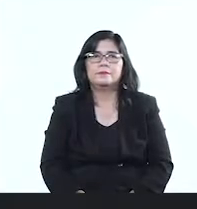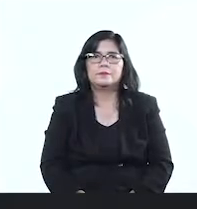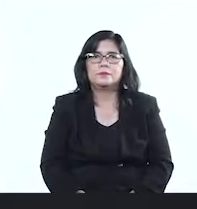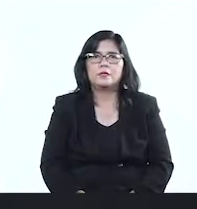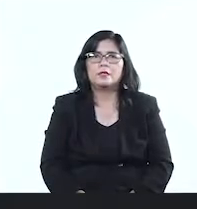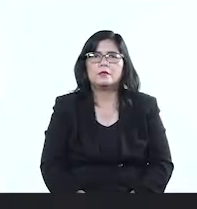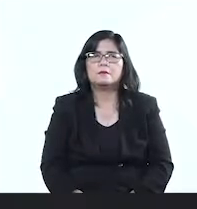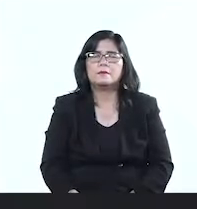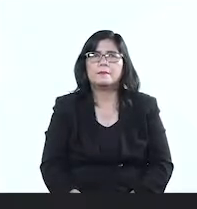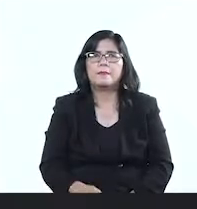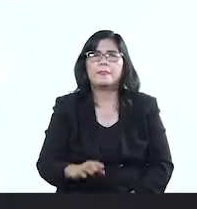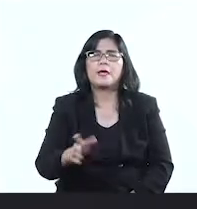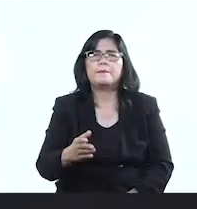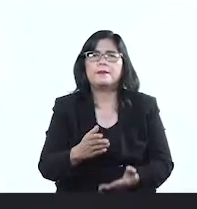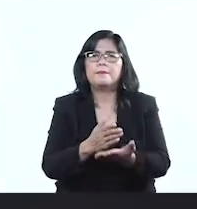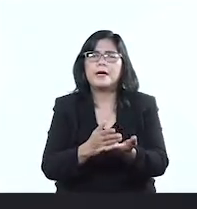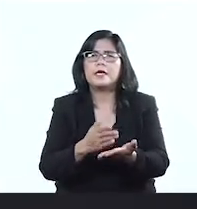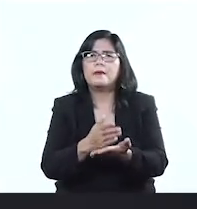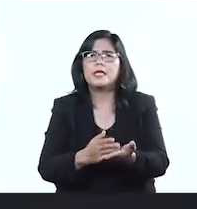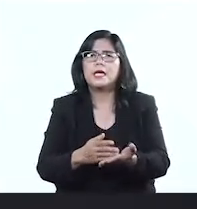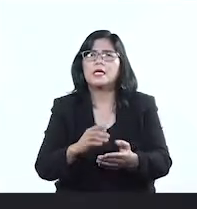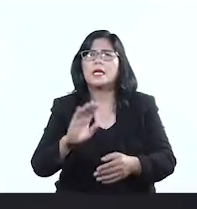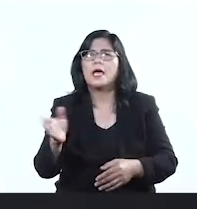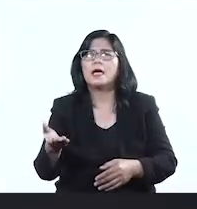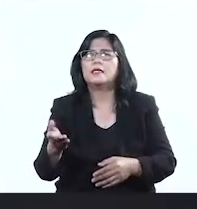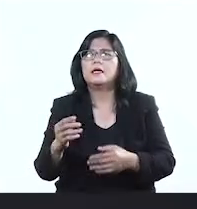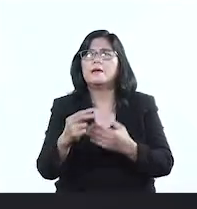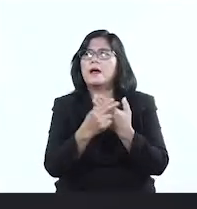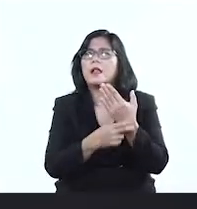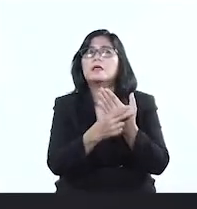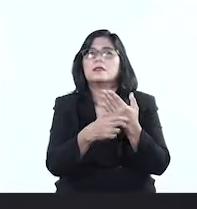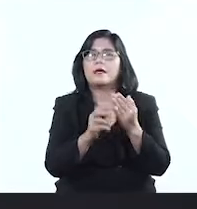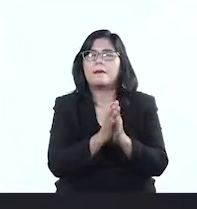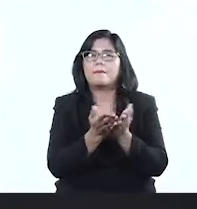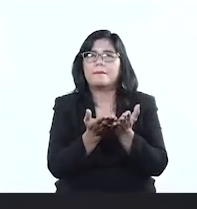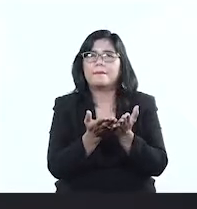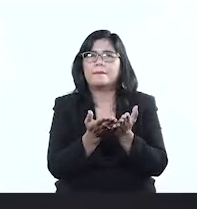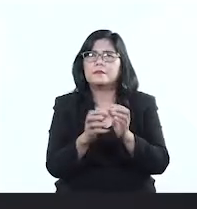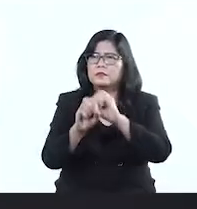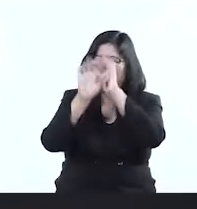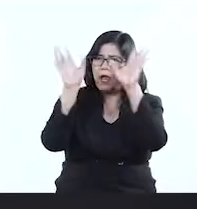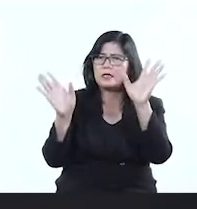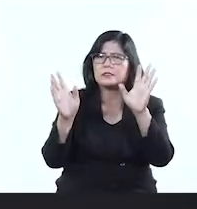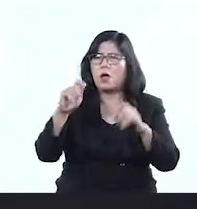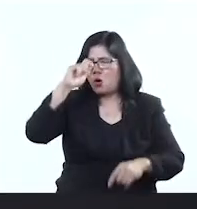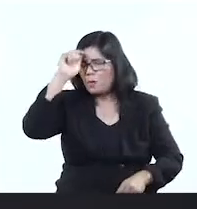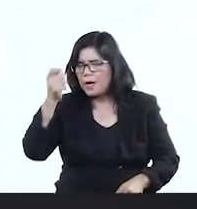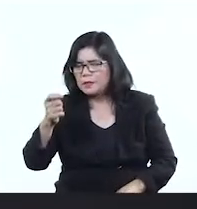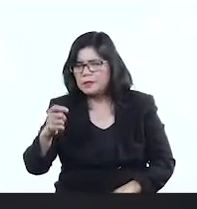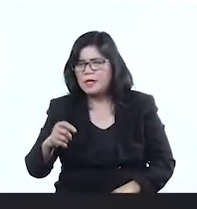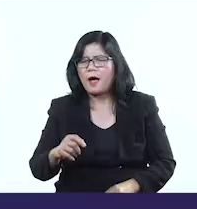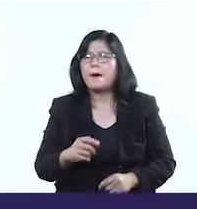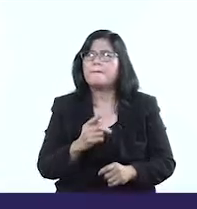Hai tetapi dalam bagian-bagian lain dalam Alkitab jelas dikatakan Ayo kita harus menghormati orang-orang yang mendidih kita mengajar